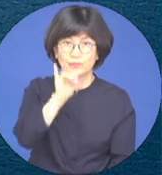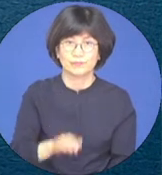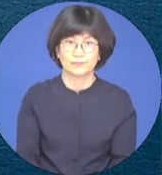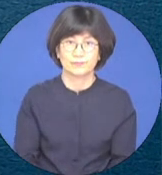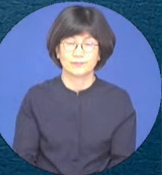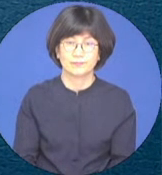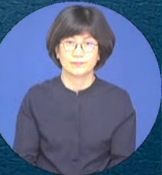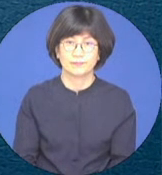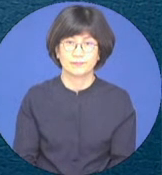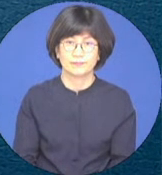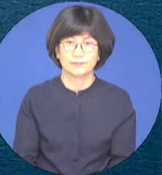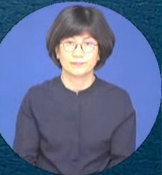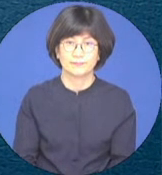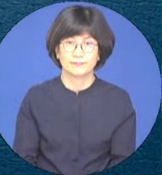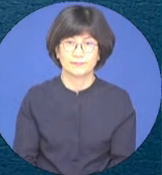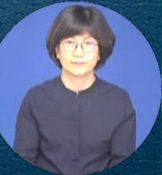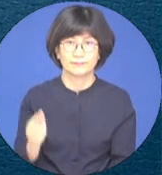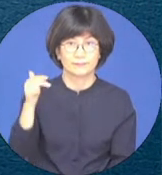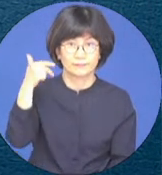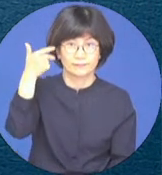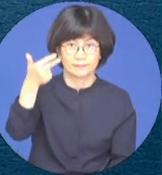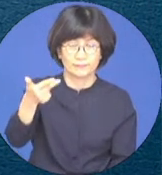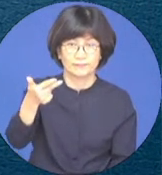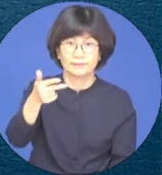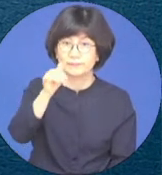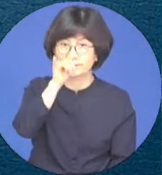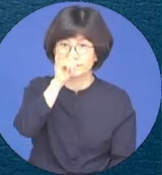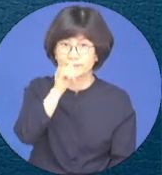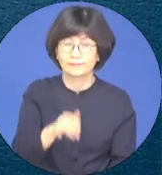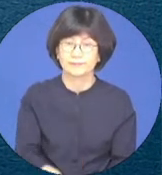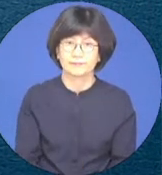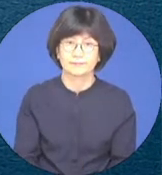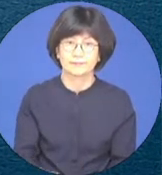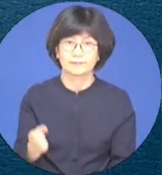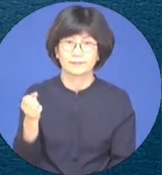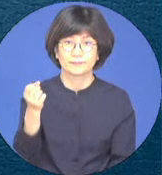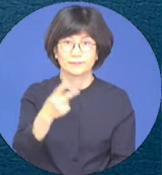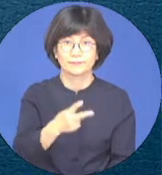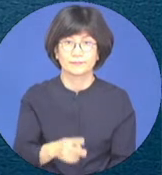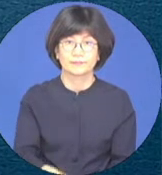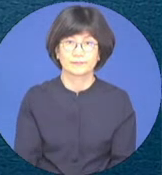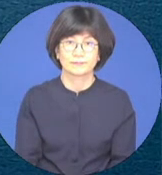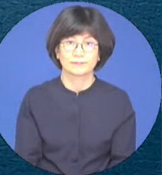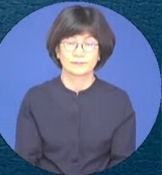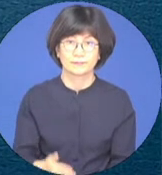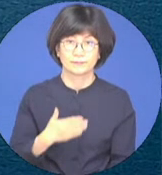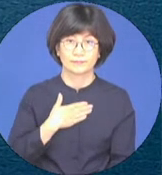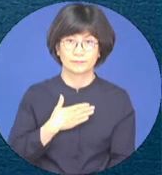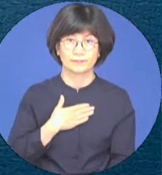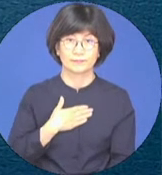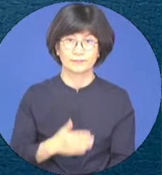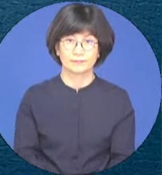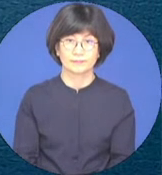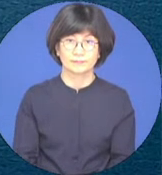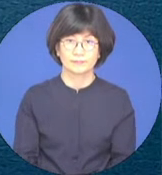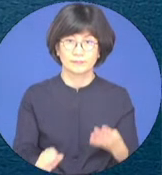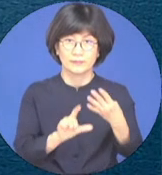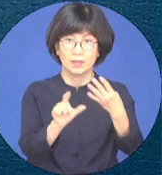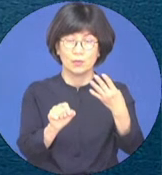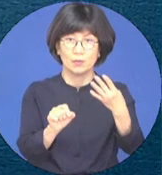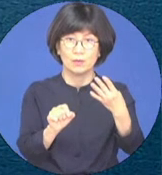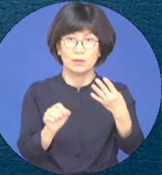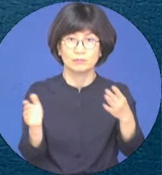그리고 다음 주에 있습니다. 그리고 저는 이 4월 5일 이제